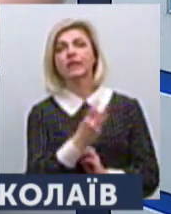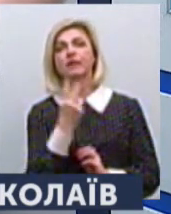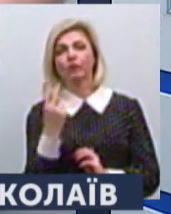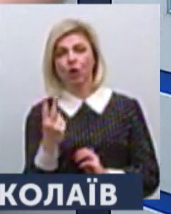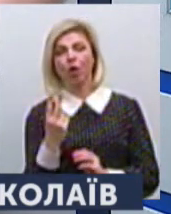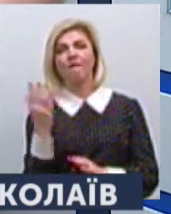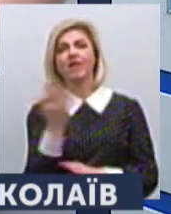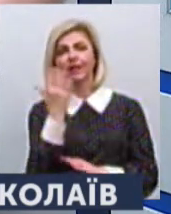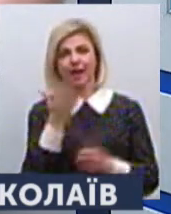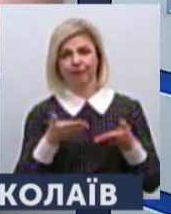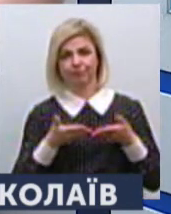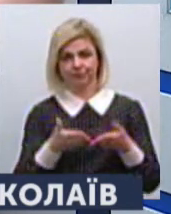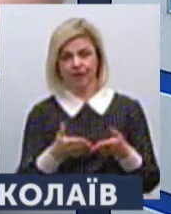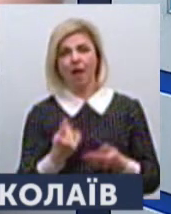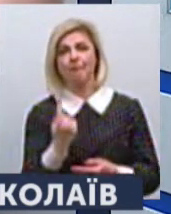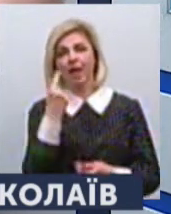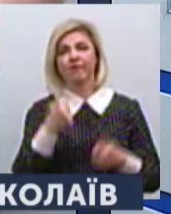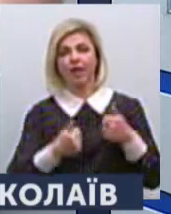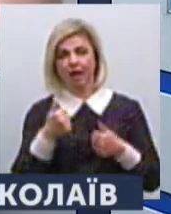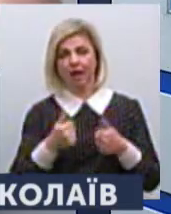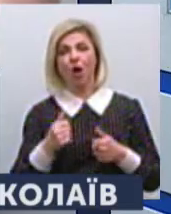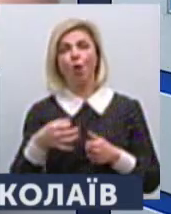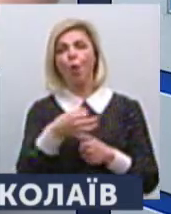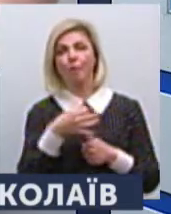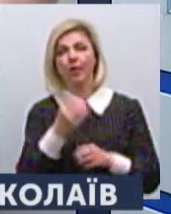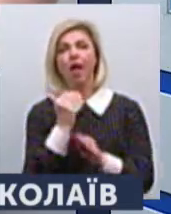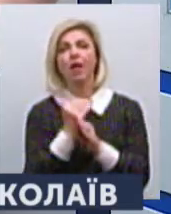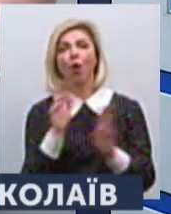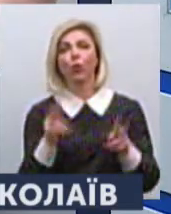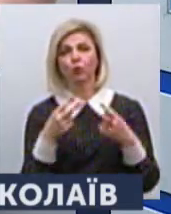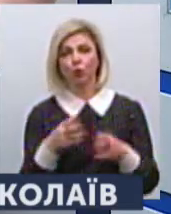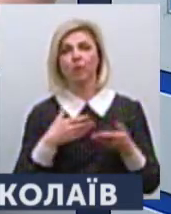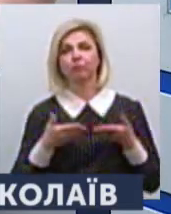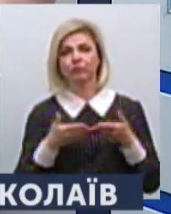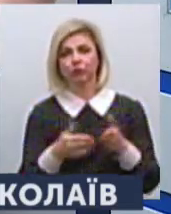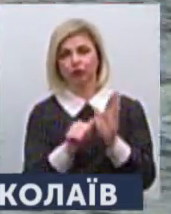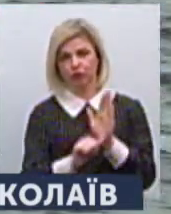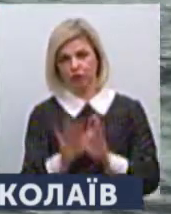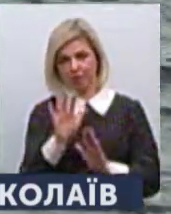На першу регату 2019 року в акваторію обласного яхт-клубу вийшло 65 яхт.